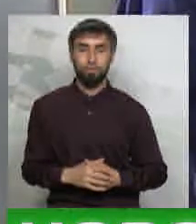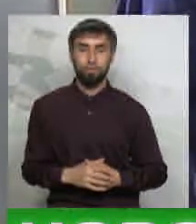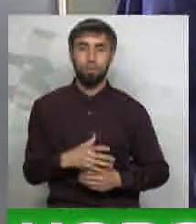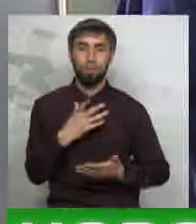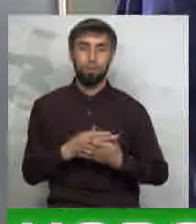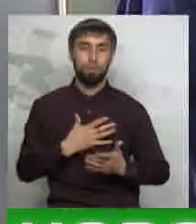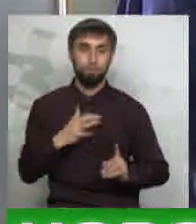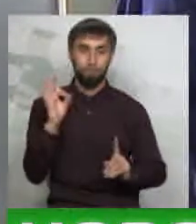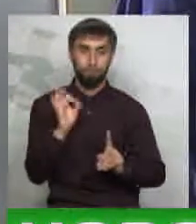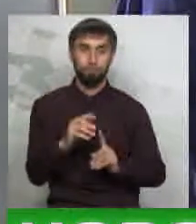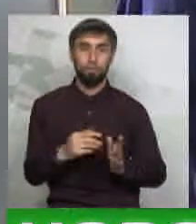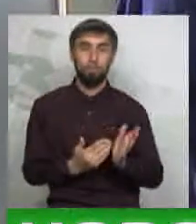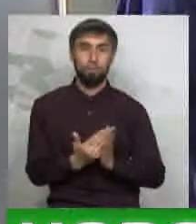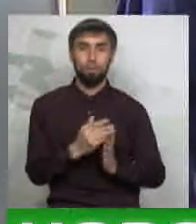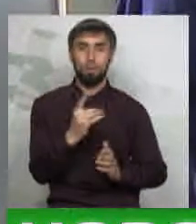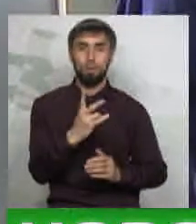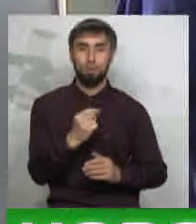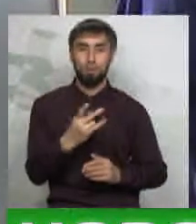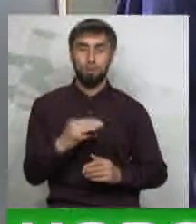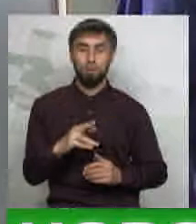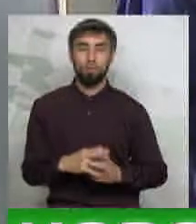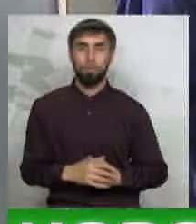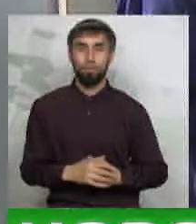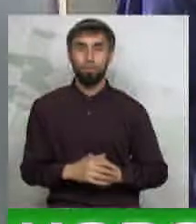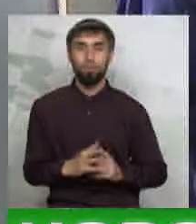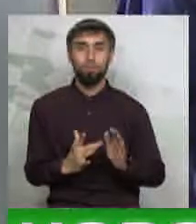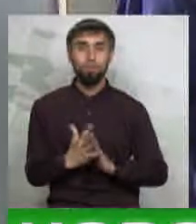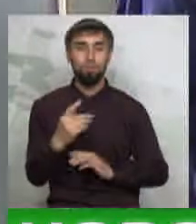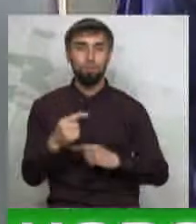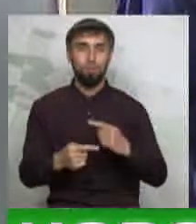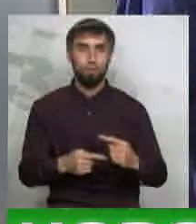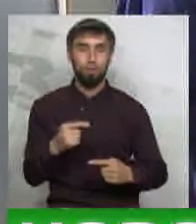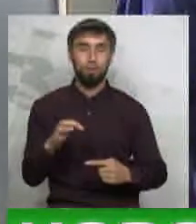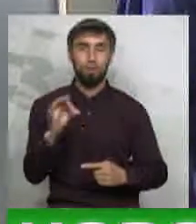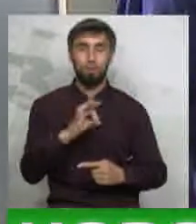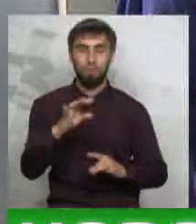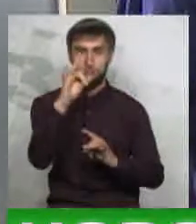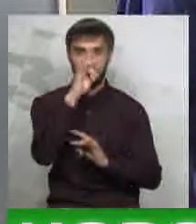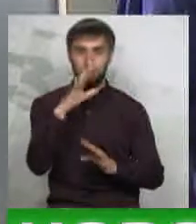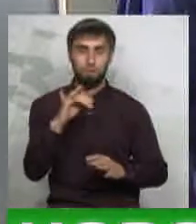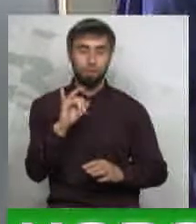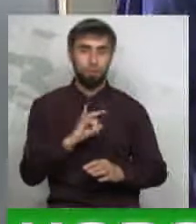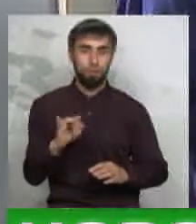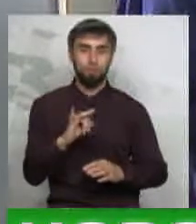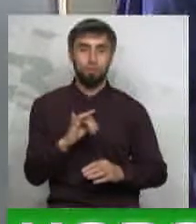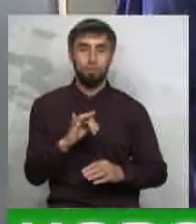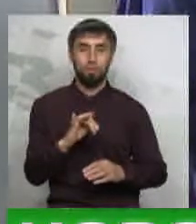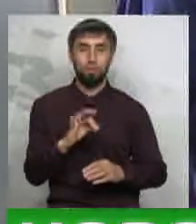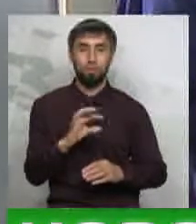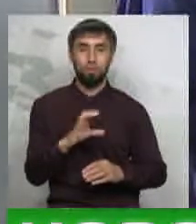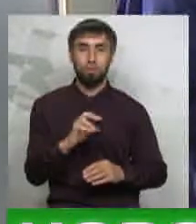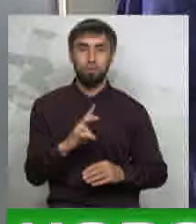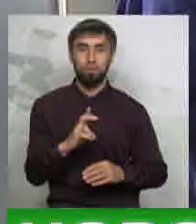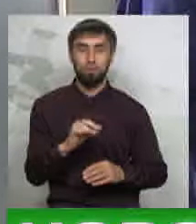Наша цель – это повышение знаний подрастающего поколения о культурных и исторических особенностях нашего